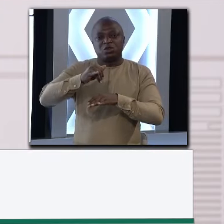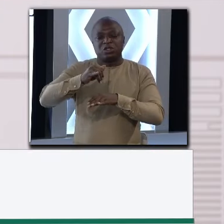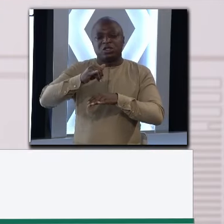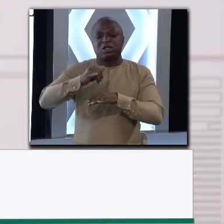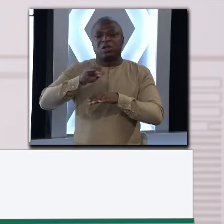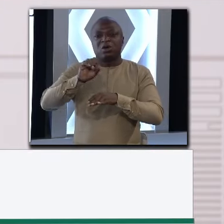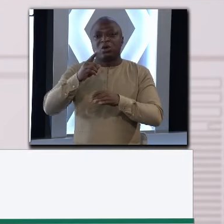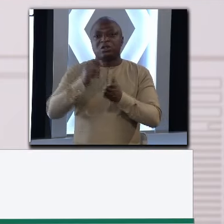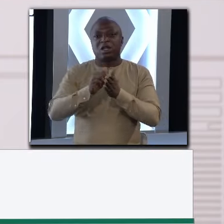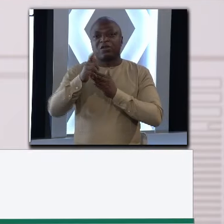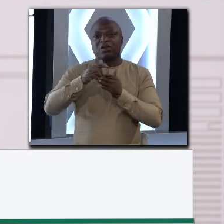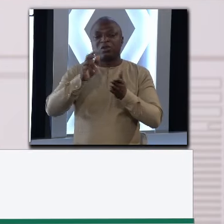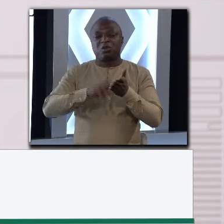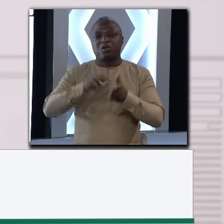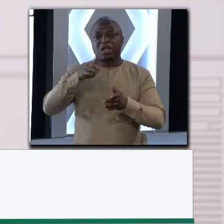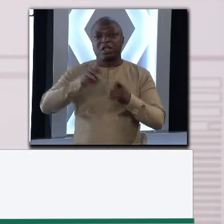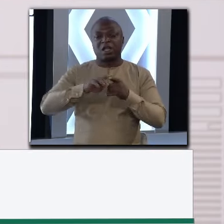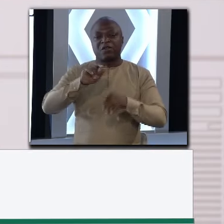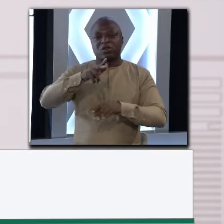11 avril 2024 à